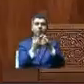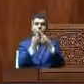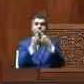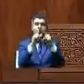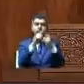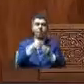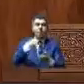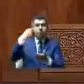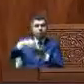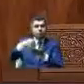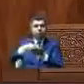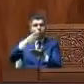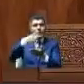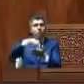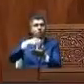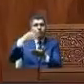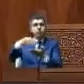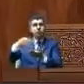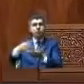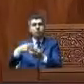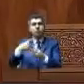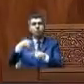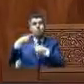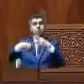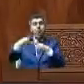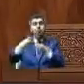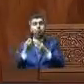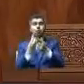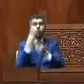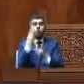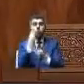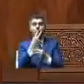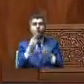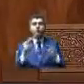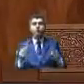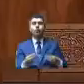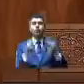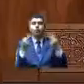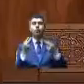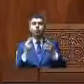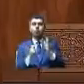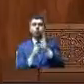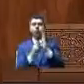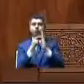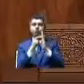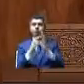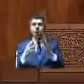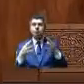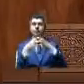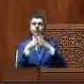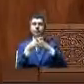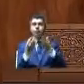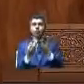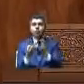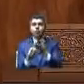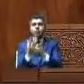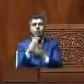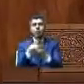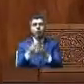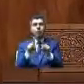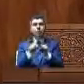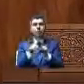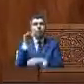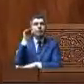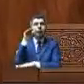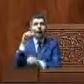الأداء العام للاقتصاد الوطني، وهو ما يستطيع استكشاف أسواق جديدة واعدة، خاصة في إطار الشراكة جنوب-جنوب التي تحظى برعاية